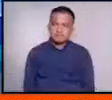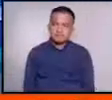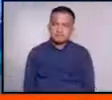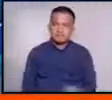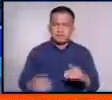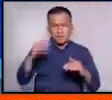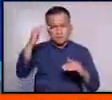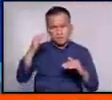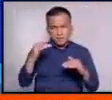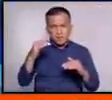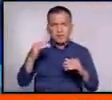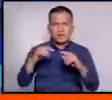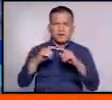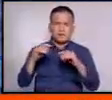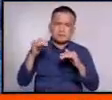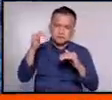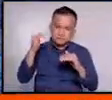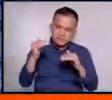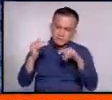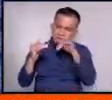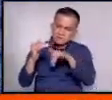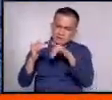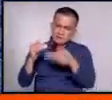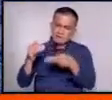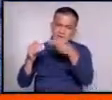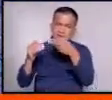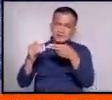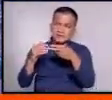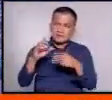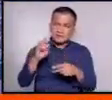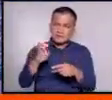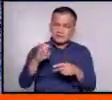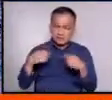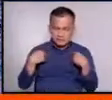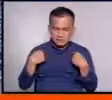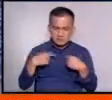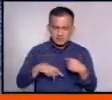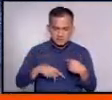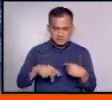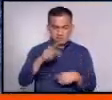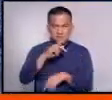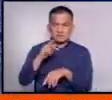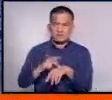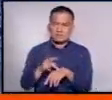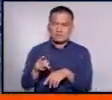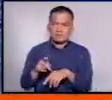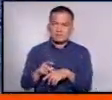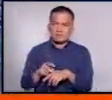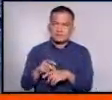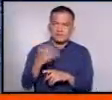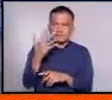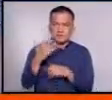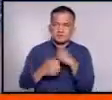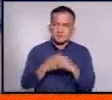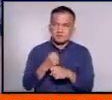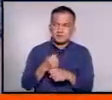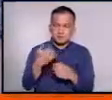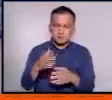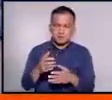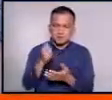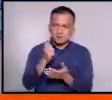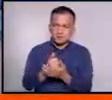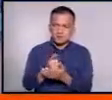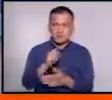Bumaba pero nananatiling mataas ang kaso ng teenage pregnancy sa Pilipinas. 5 taon matapos kumpirmahin ng